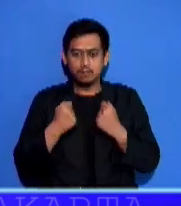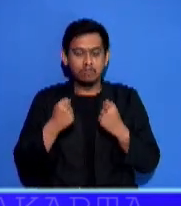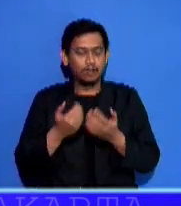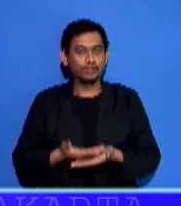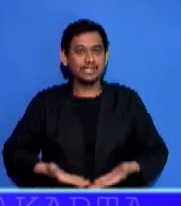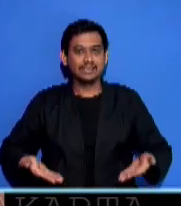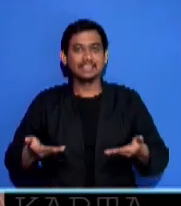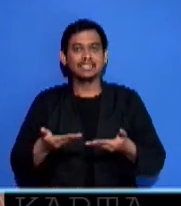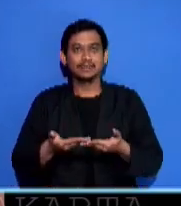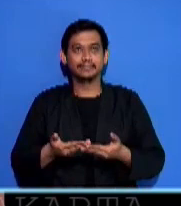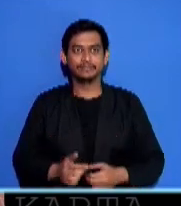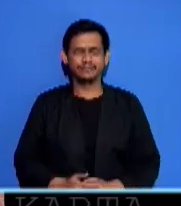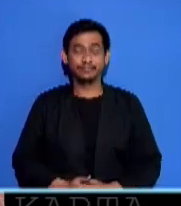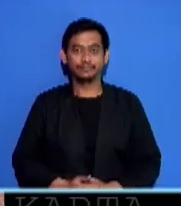kemasyarakatan.